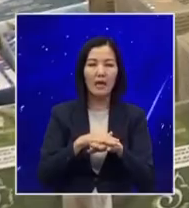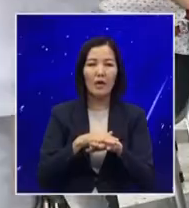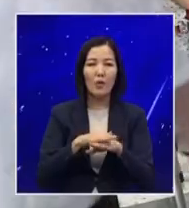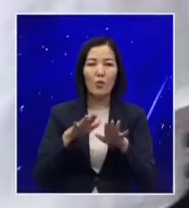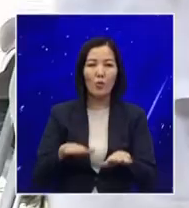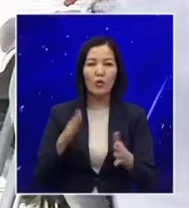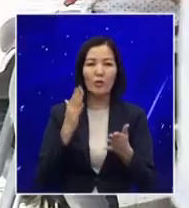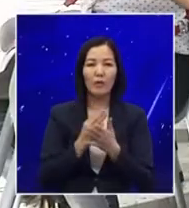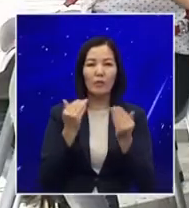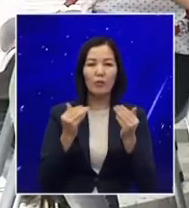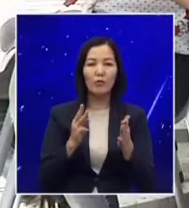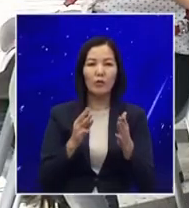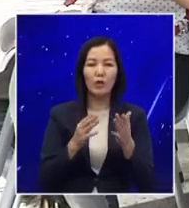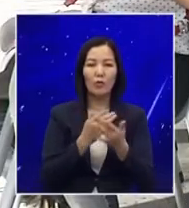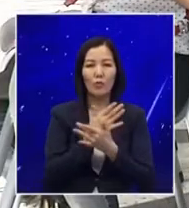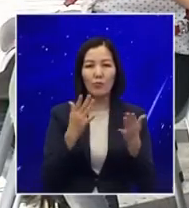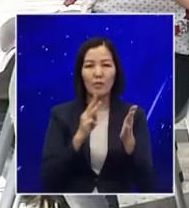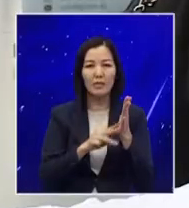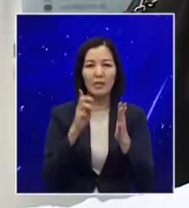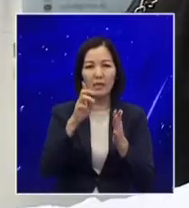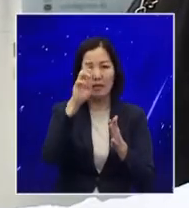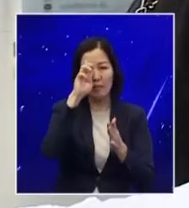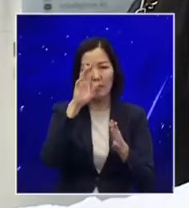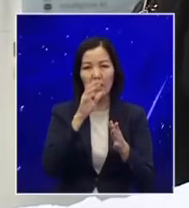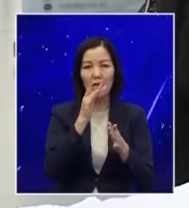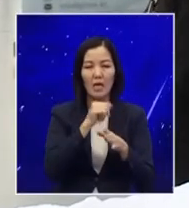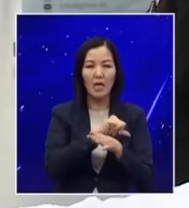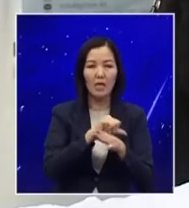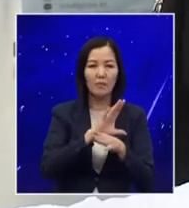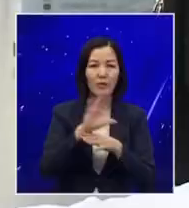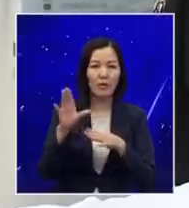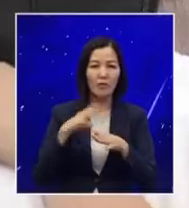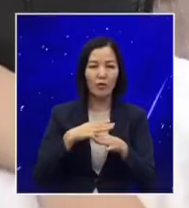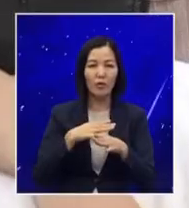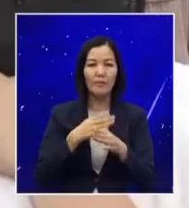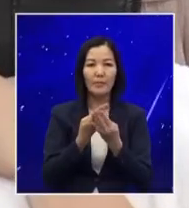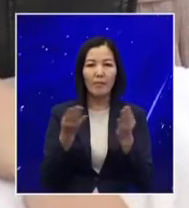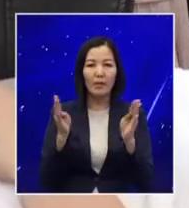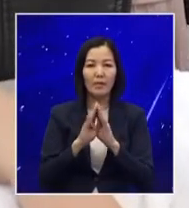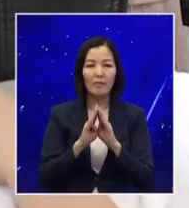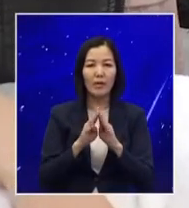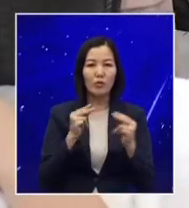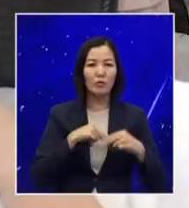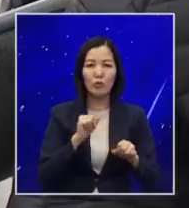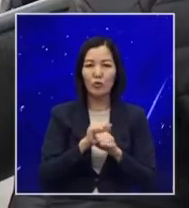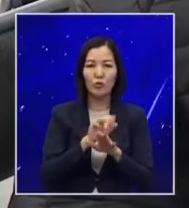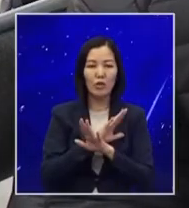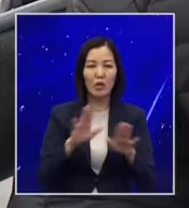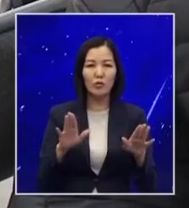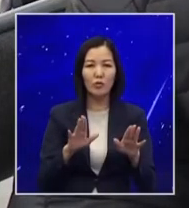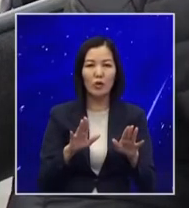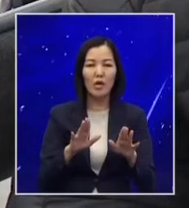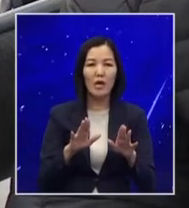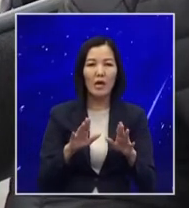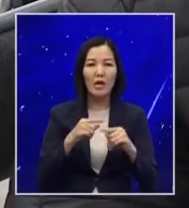үлгерген. Бүгінде өнімдерін 82 мемлекетке экспорттап отыр. Пандемия кезінде де жұмысын тоқтатқан жоқ.